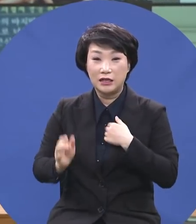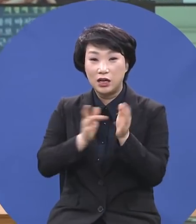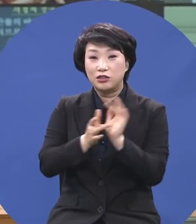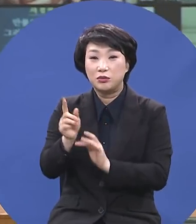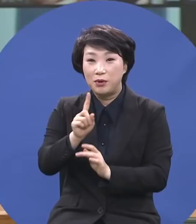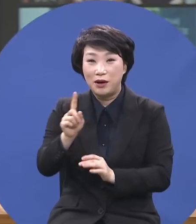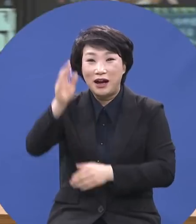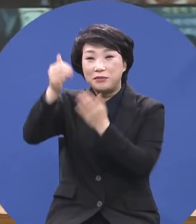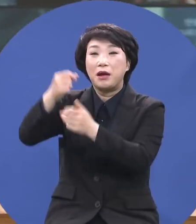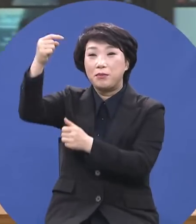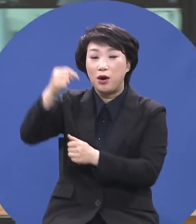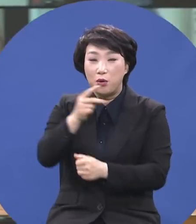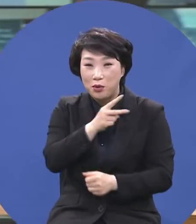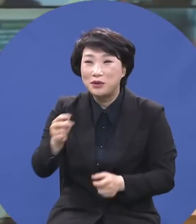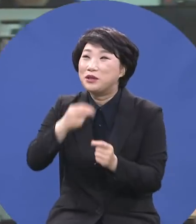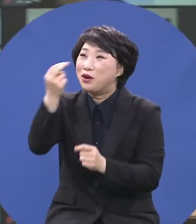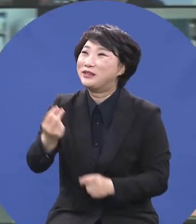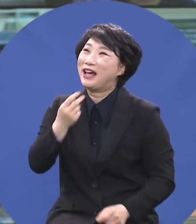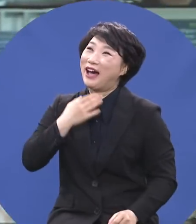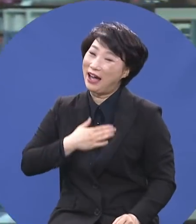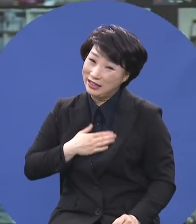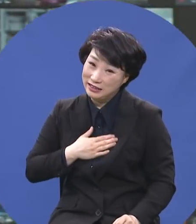명령이 영생인 줄 아노라.